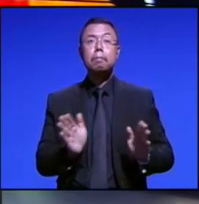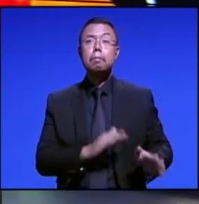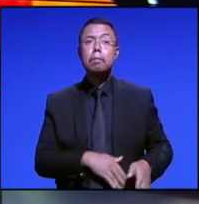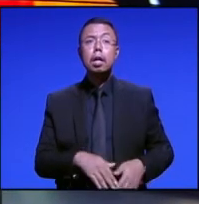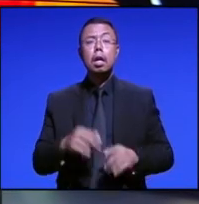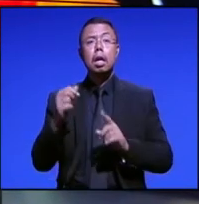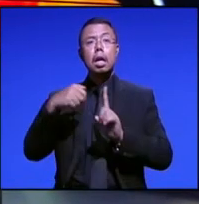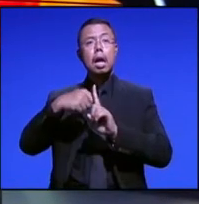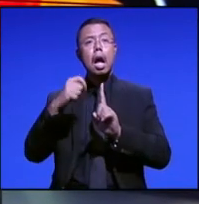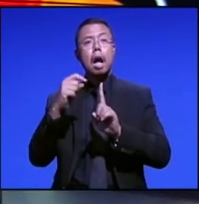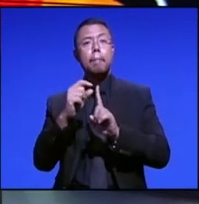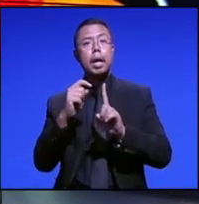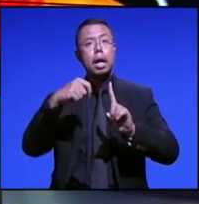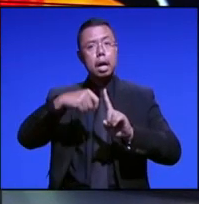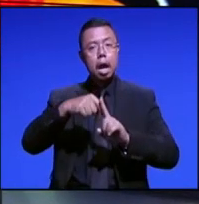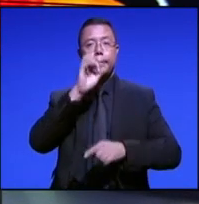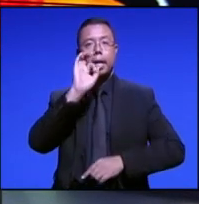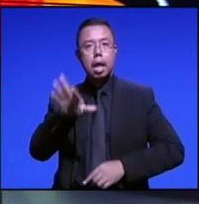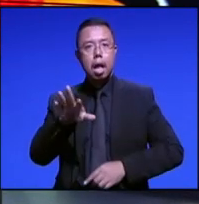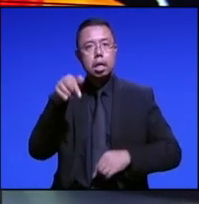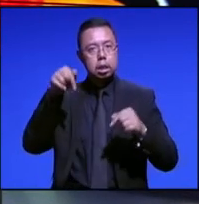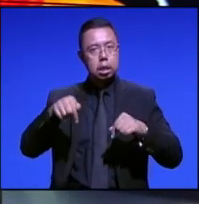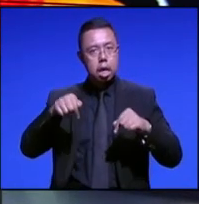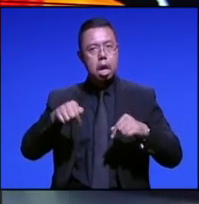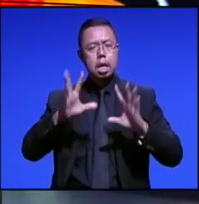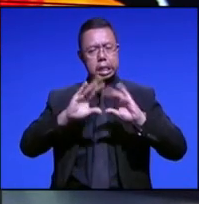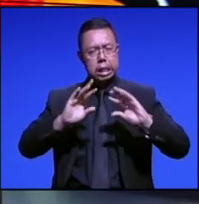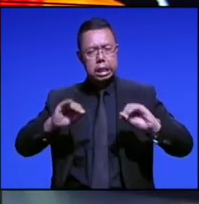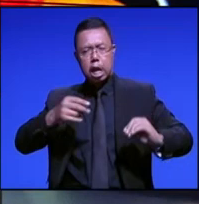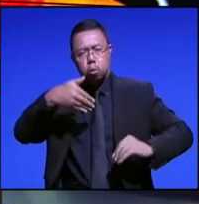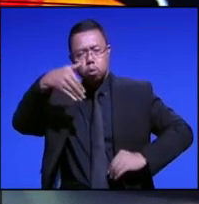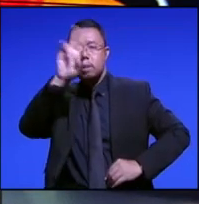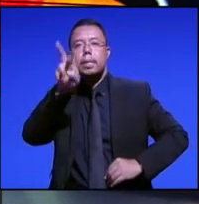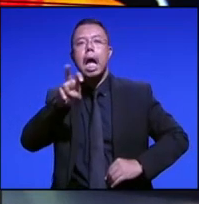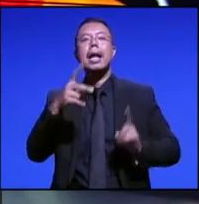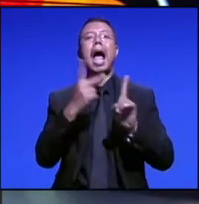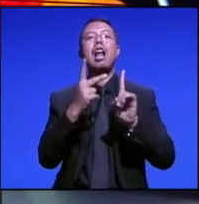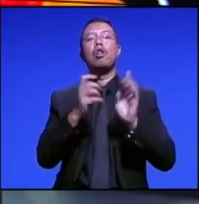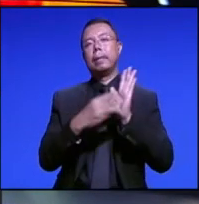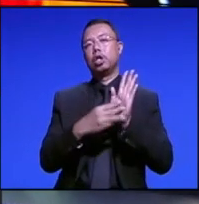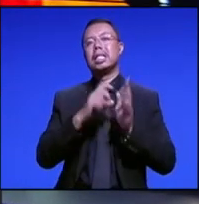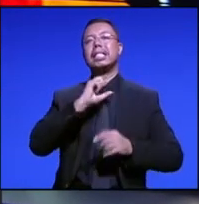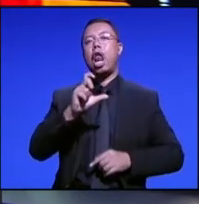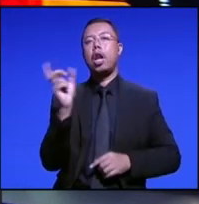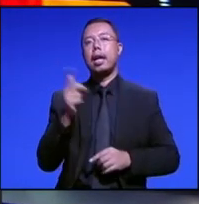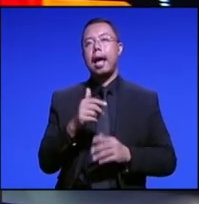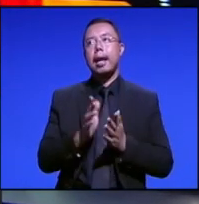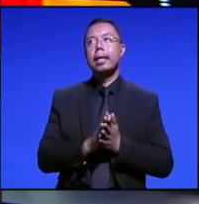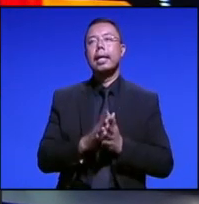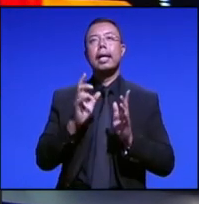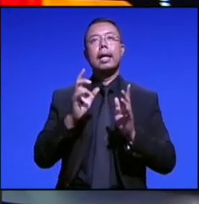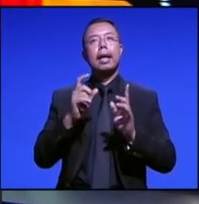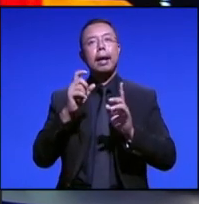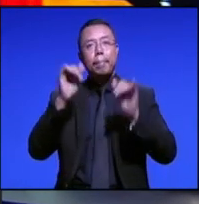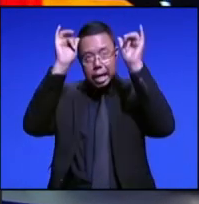Sementara itu, Komisi Pemberantasan Korupsi mengklaim pihaknya terus bekerja keras untuk menangkap Harun Masiku, caleg PDI Perjuangan,